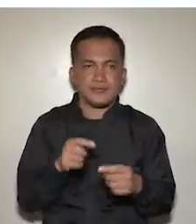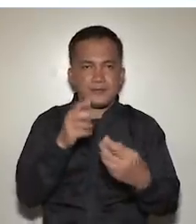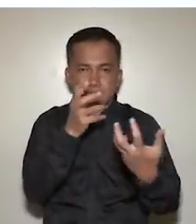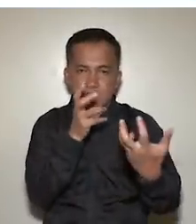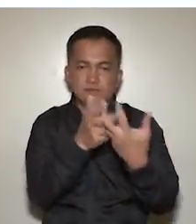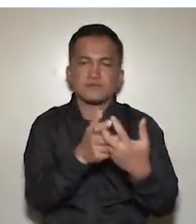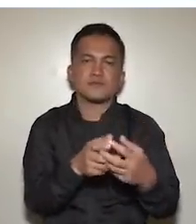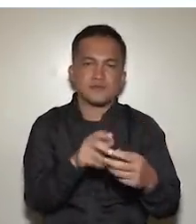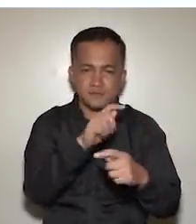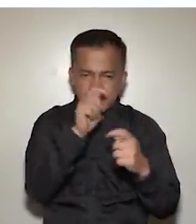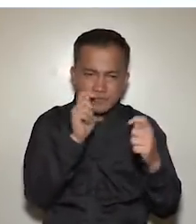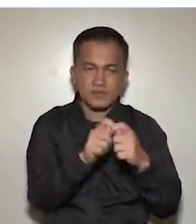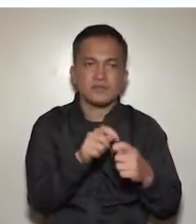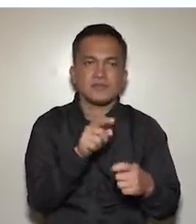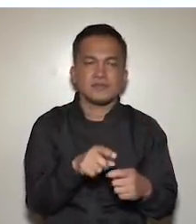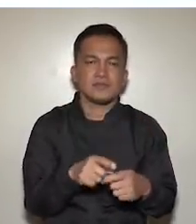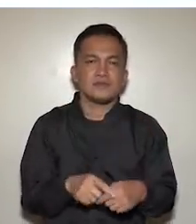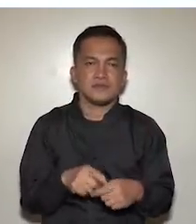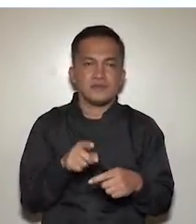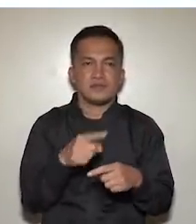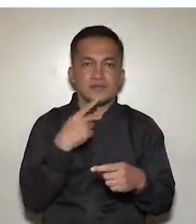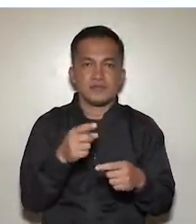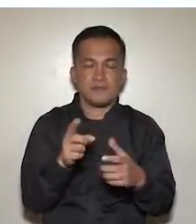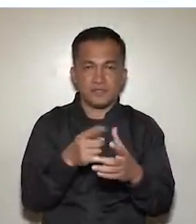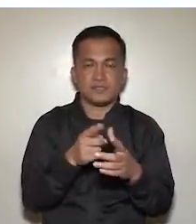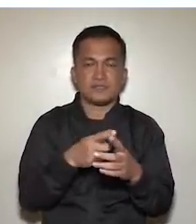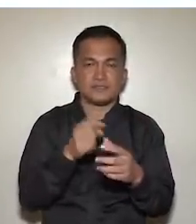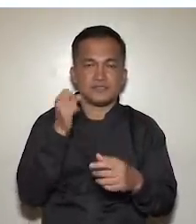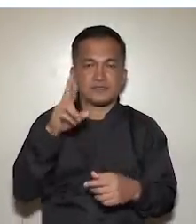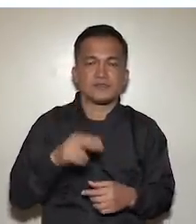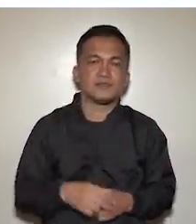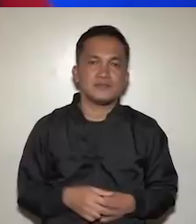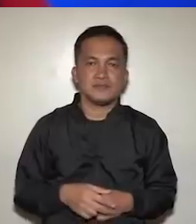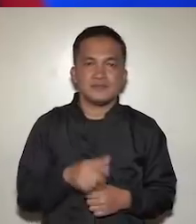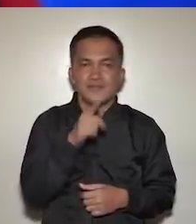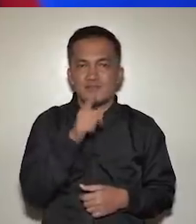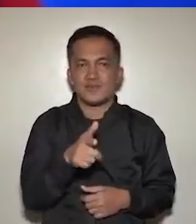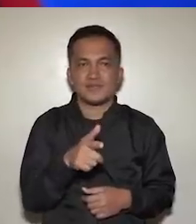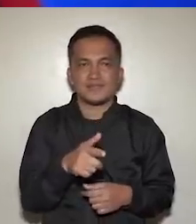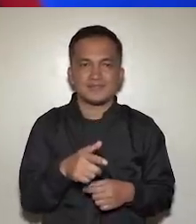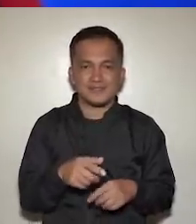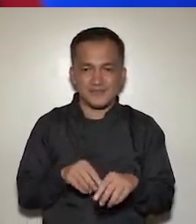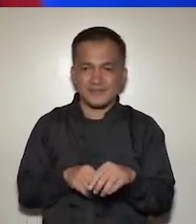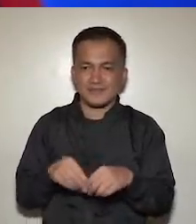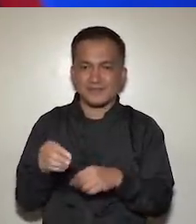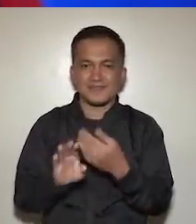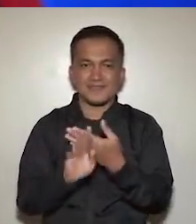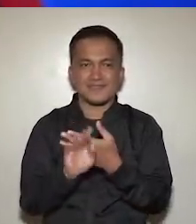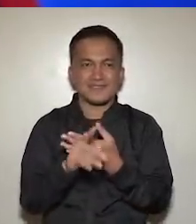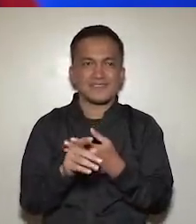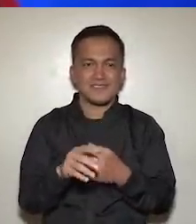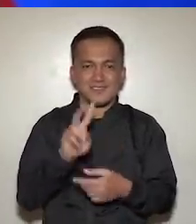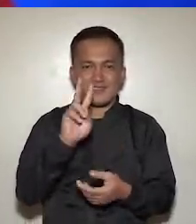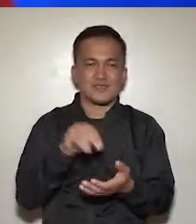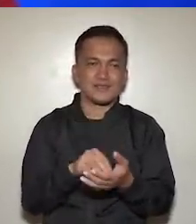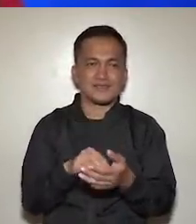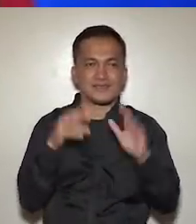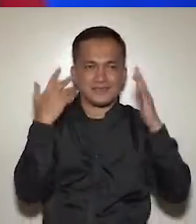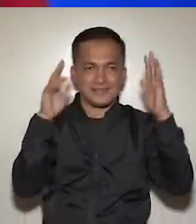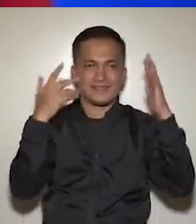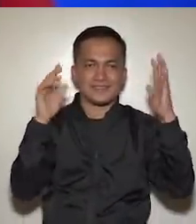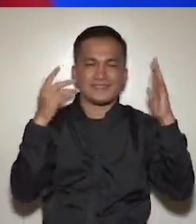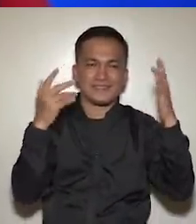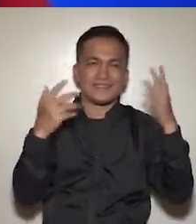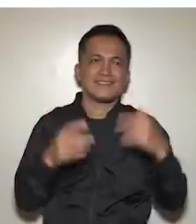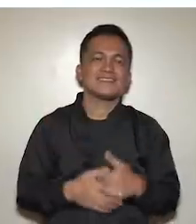Ayan po, bagay na bagay sa inyo yung reward na yan. Bibigyan din po ako ng... Sige, unahin muna si Sir. Sige. Swerte, galante yung mga nasulian ngayon. Ha?